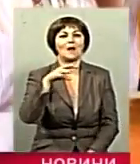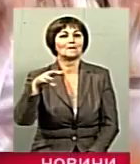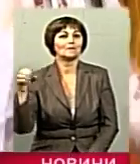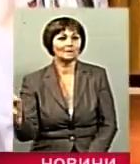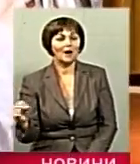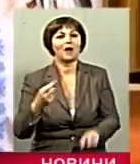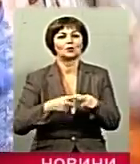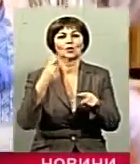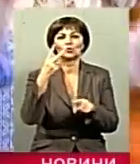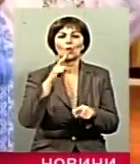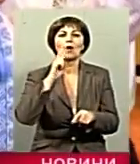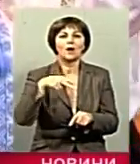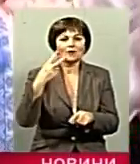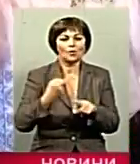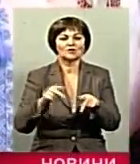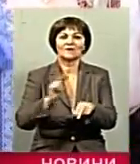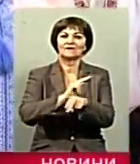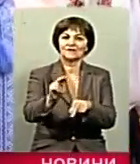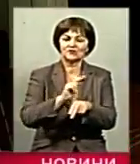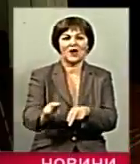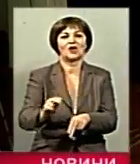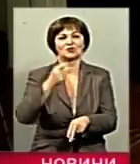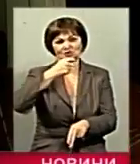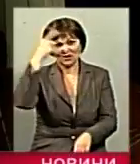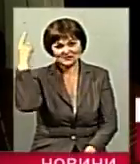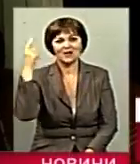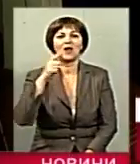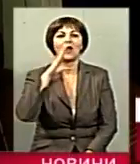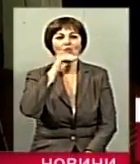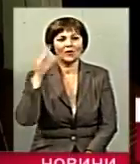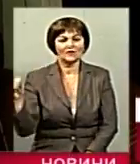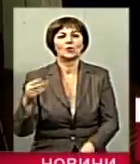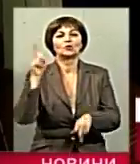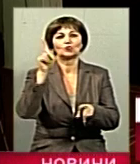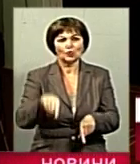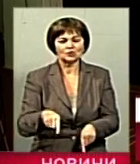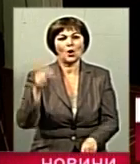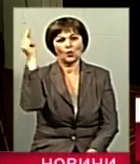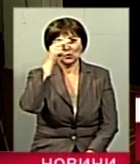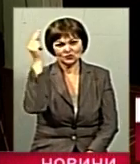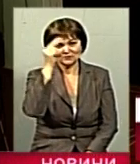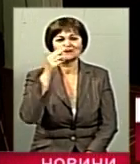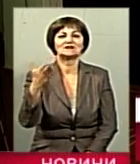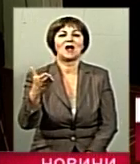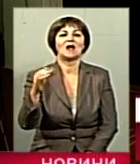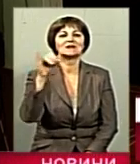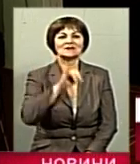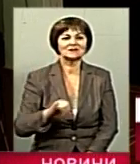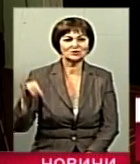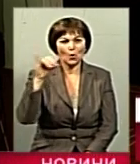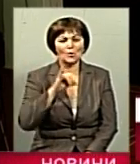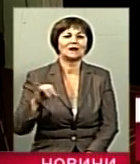вже другий рік тут викладає факультатив чеської мови. Теж учимося історії Чеської Республіки,